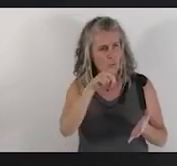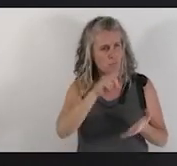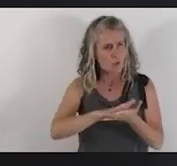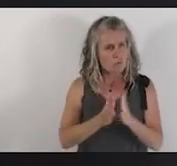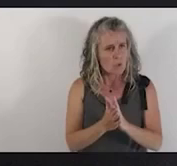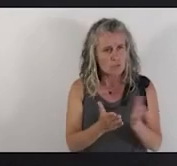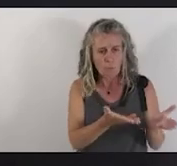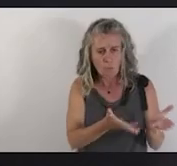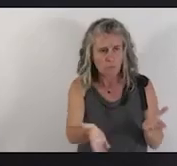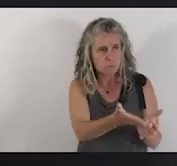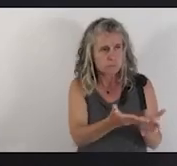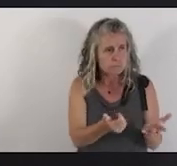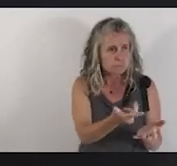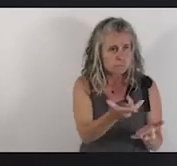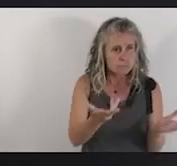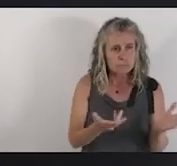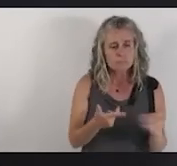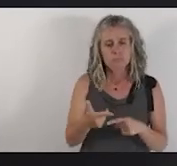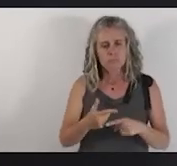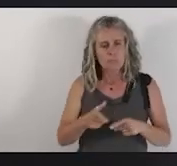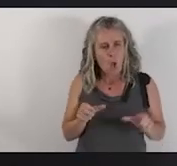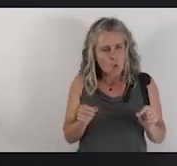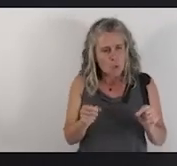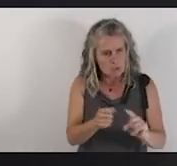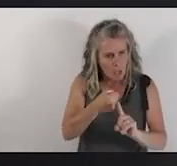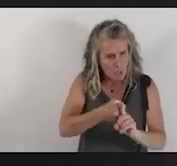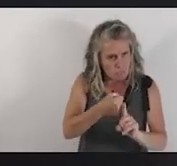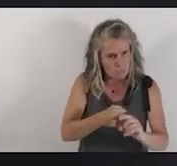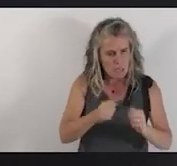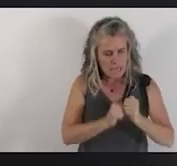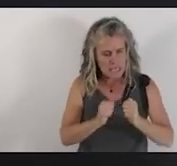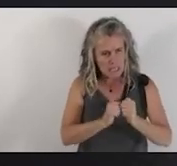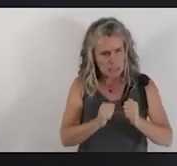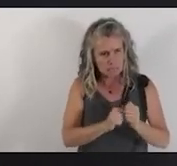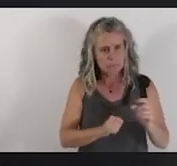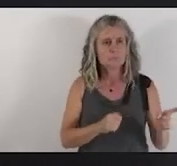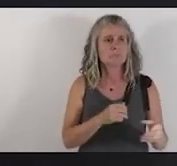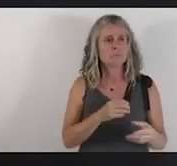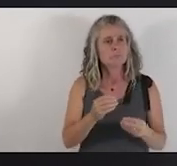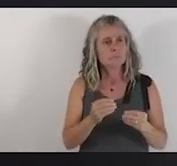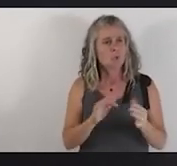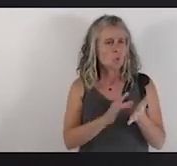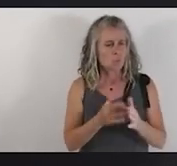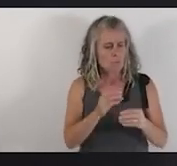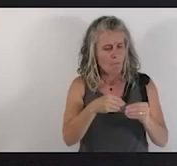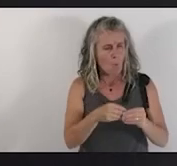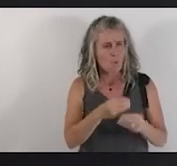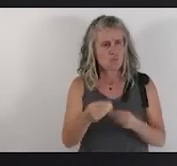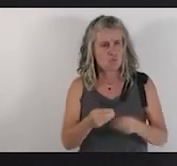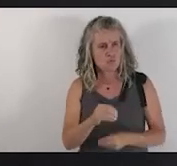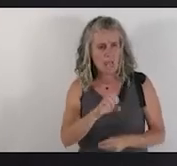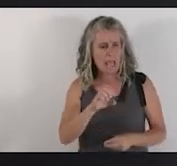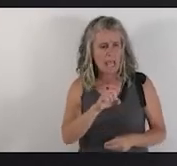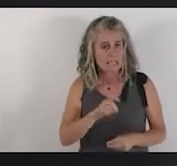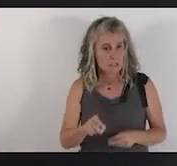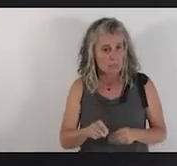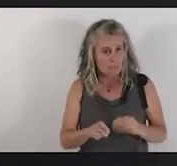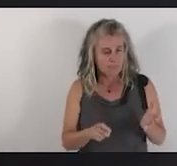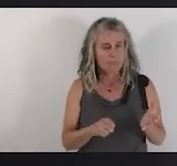que la Ligue nationale contre le cancer, Tout un monde ou bien AIDS. Ce rapport a reçu un avis favorable de la